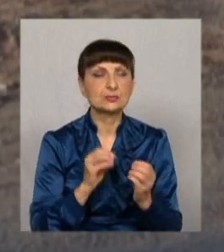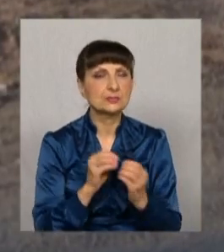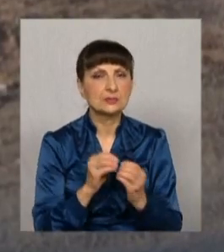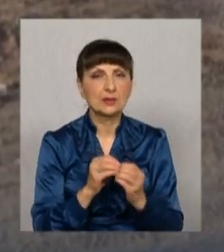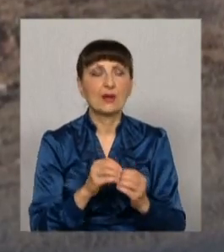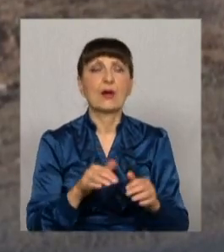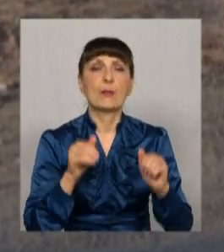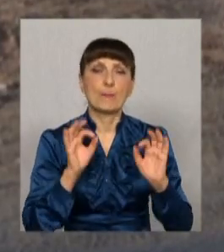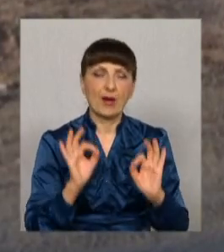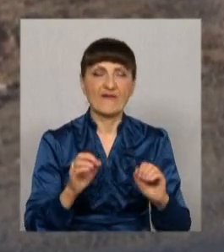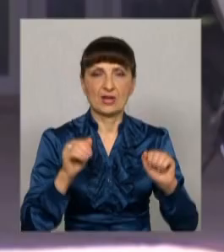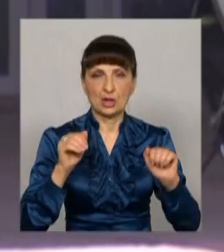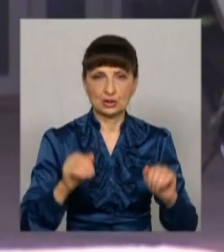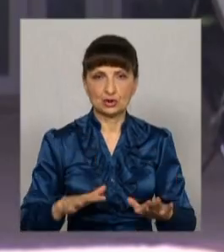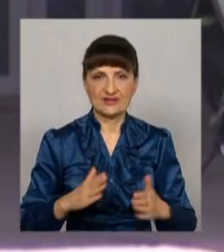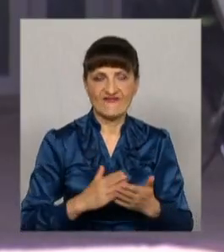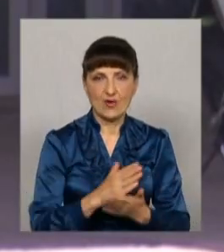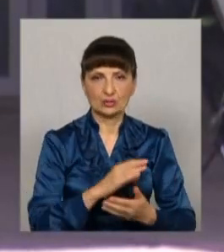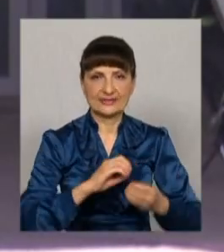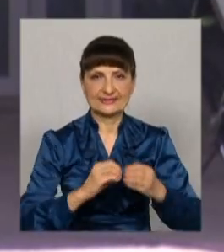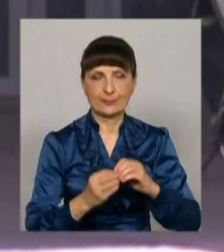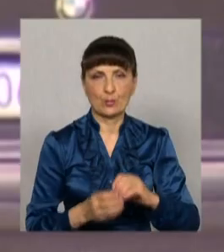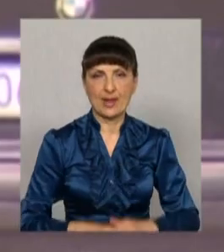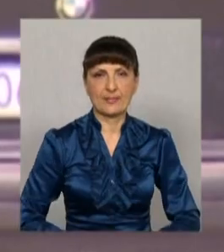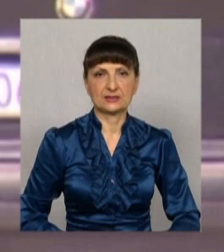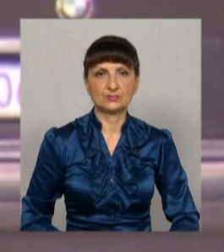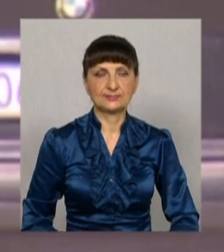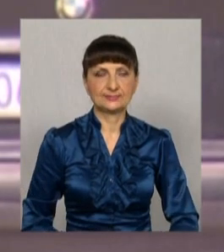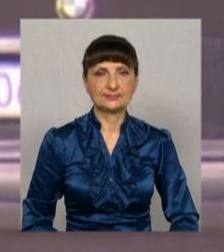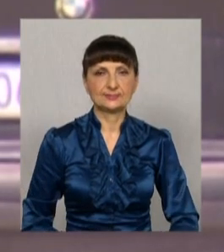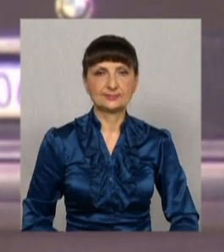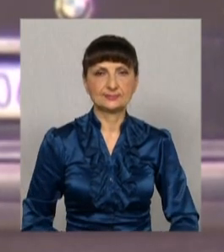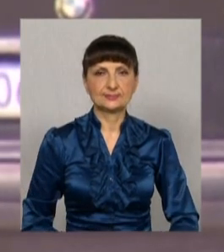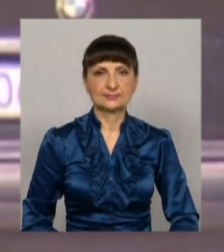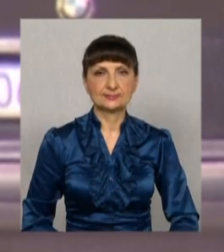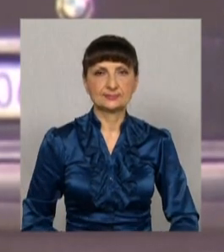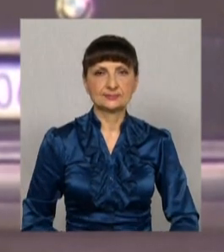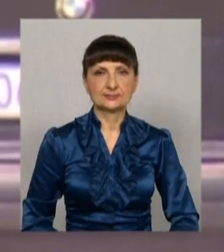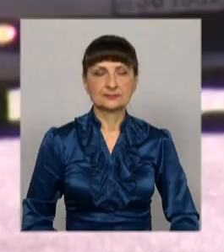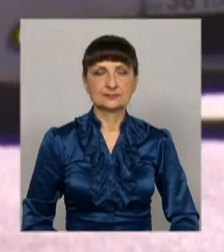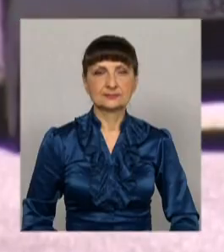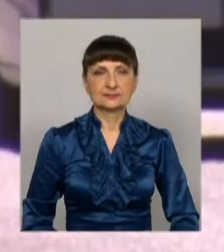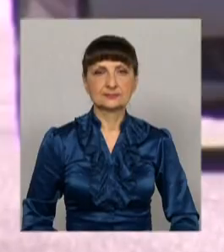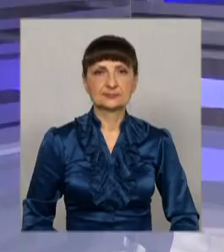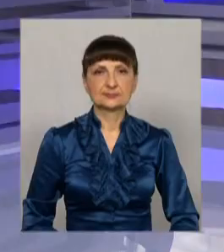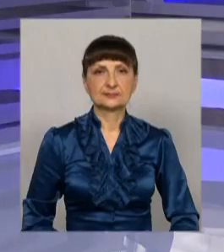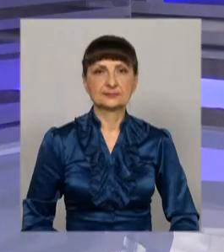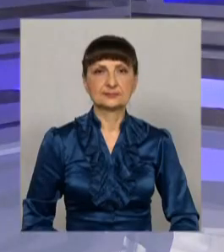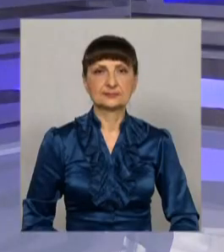оптимальное решение для выхода из сложившейся ситуации. Мира Альжанова, субъект Уйбек, Даниар Умар, телеканал Алматы, Нур-Султан.